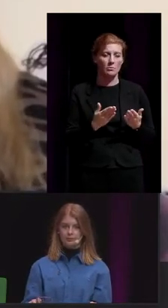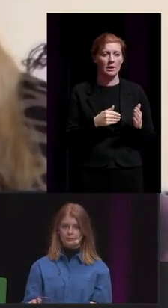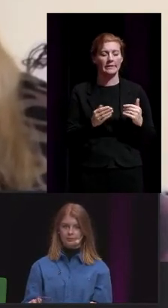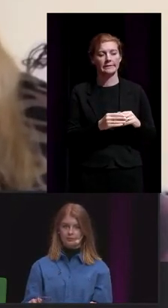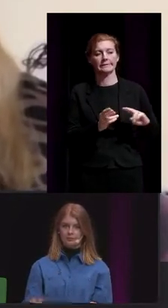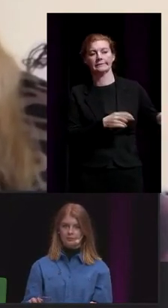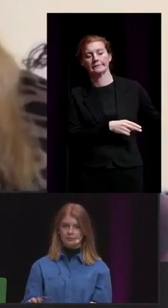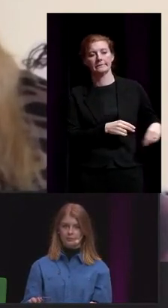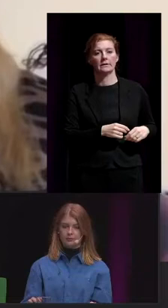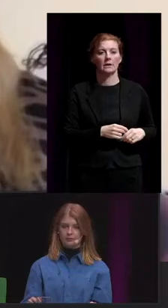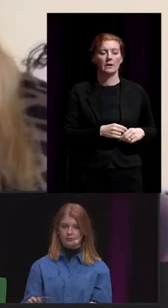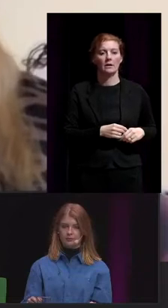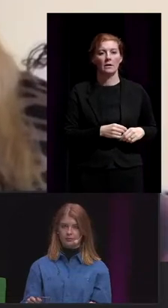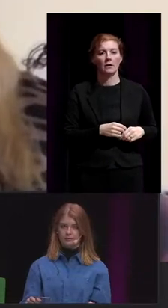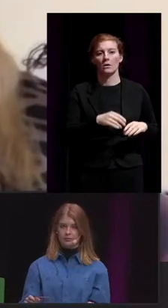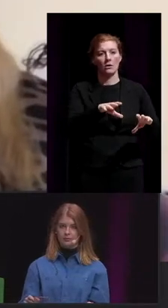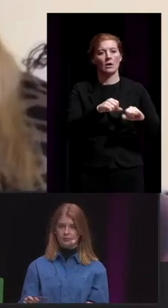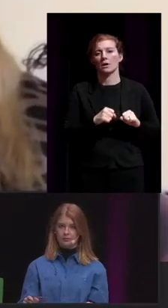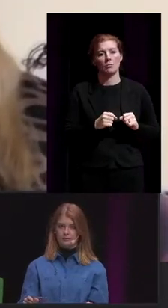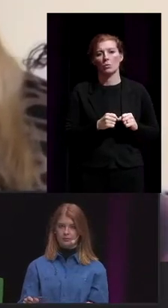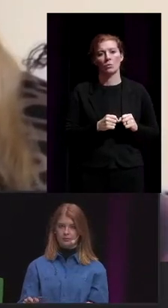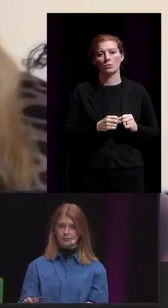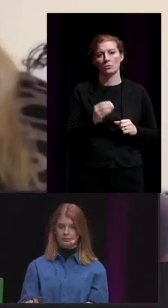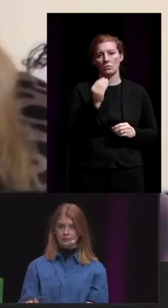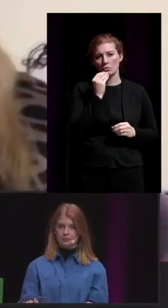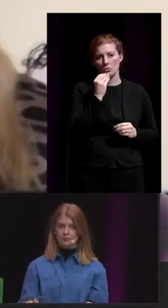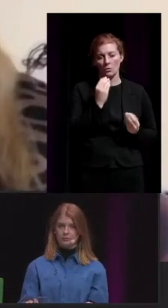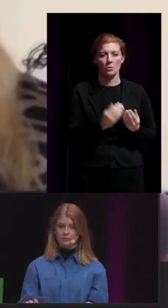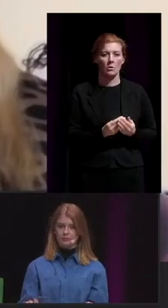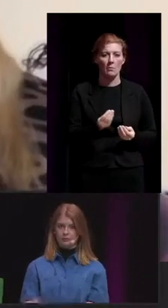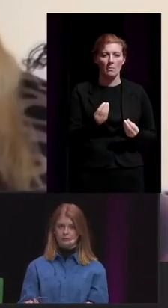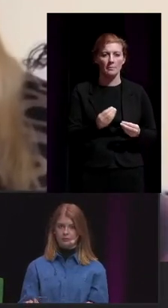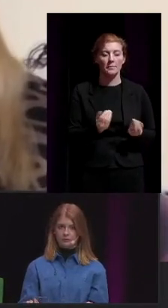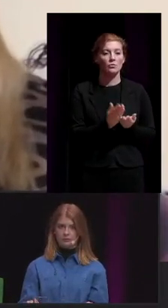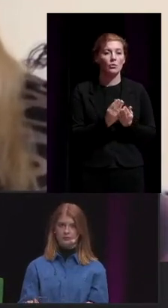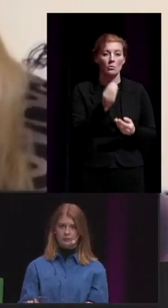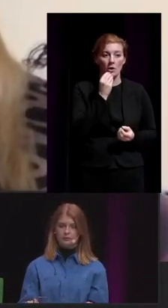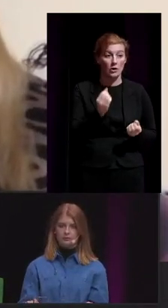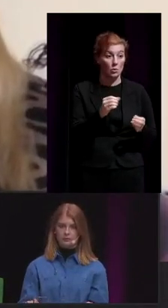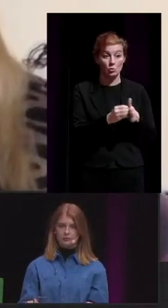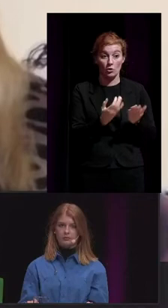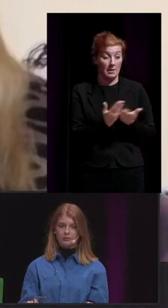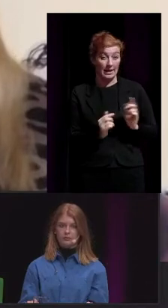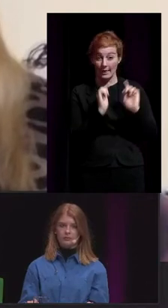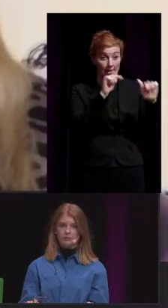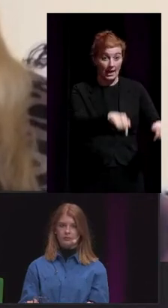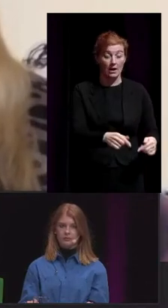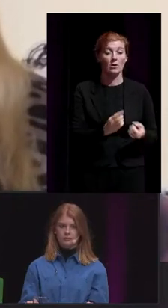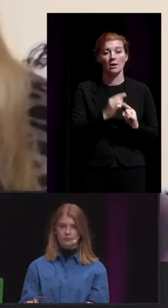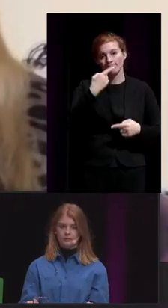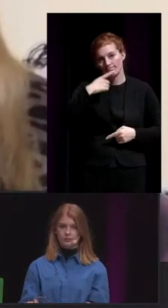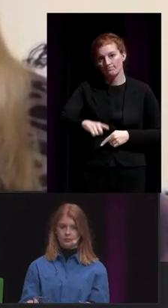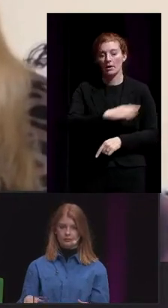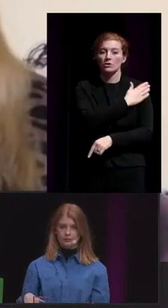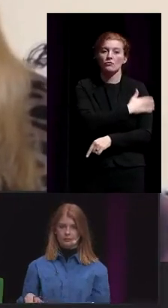genvägar och inte tar emot den skolmåltiden för att man inte är på plats. Och då drabbas de som är svagast, de som inte har